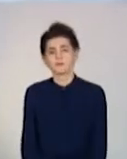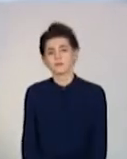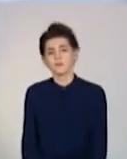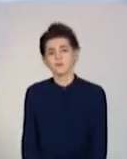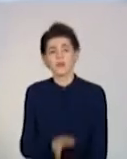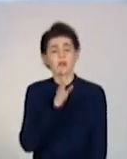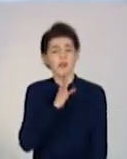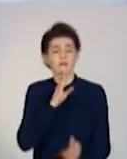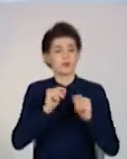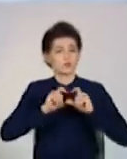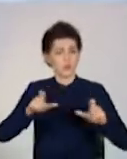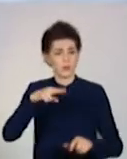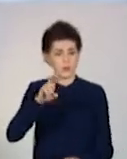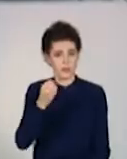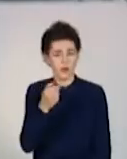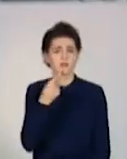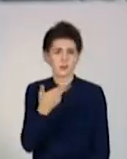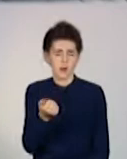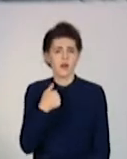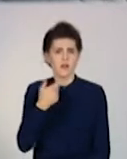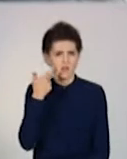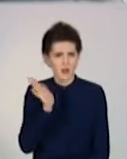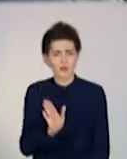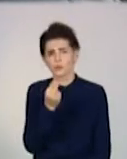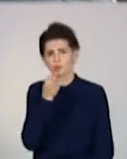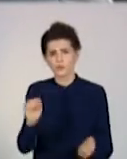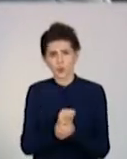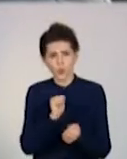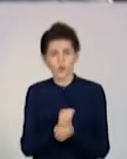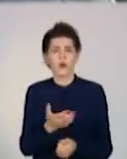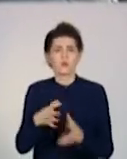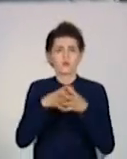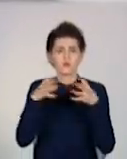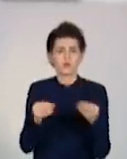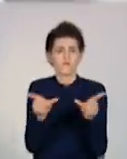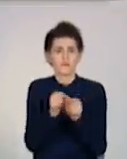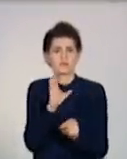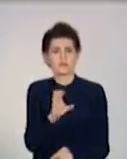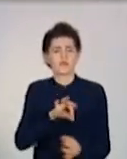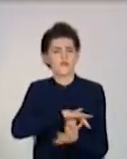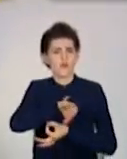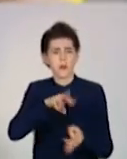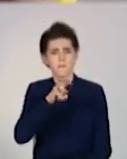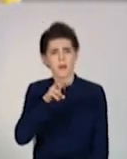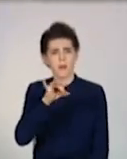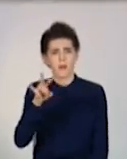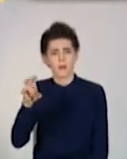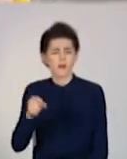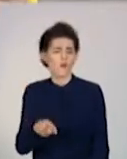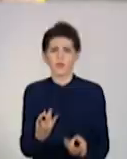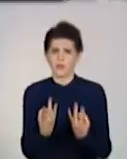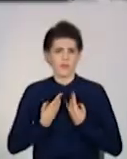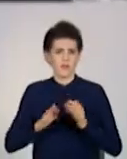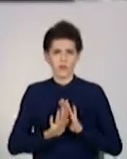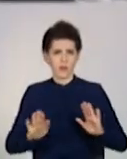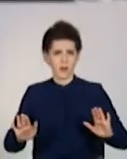Школярка Дар'я зізнається, теж часто їсть сухом'ятку. Сьогодні на обід булочка з малиною. Стверджує, їй це не нашкодить.